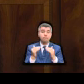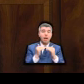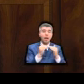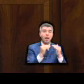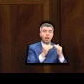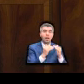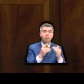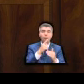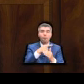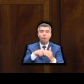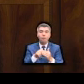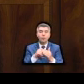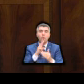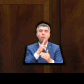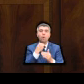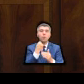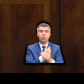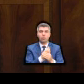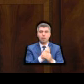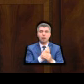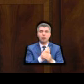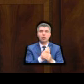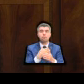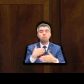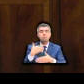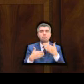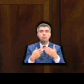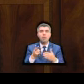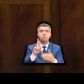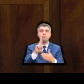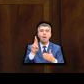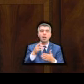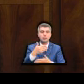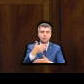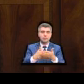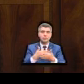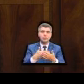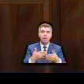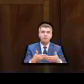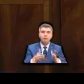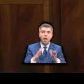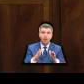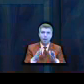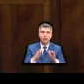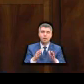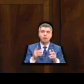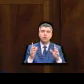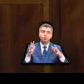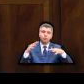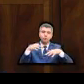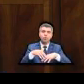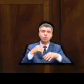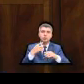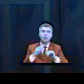الحكومية، وانتم كتعرفوا بانه مباشره بعد الخطاب الملكي لافتتاح الدوره التشريعيه واللي ذكر فيه بضروره اصدار هذا الميثاق